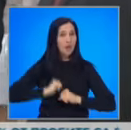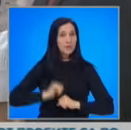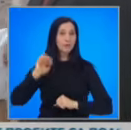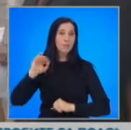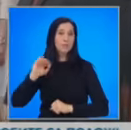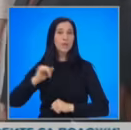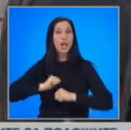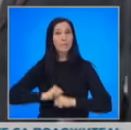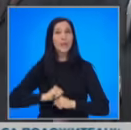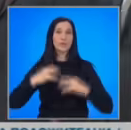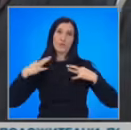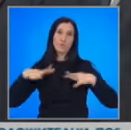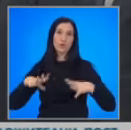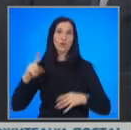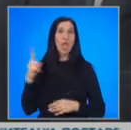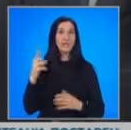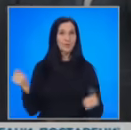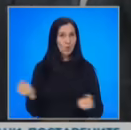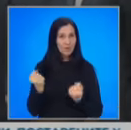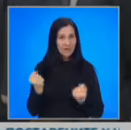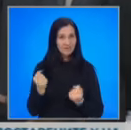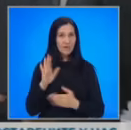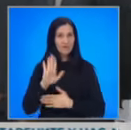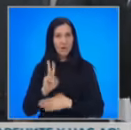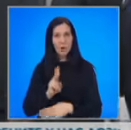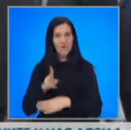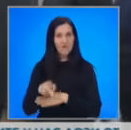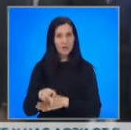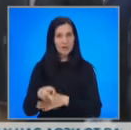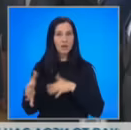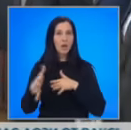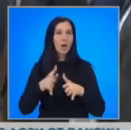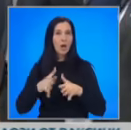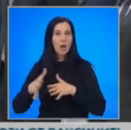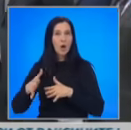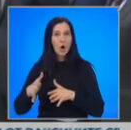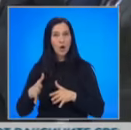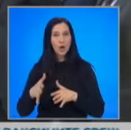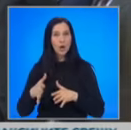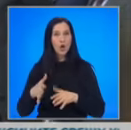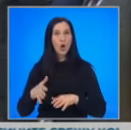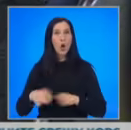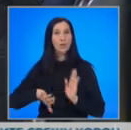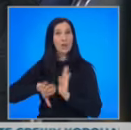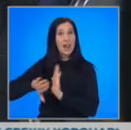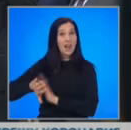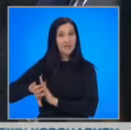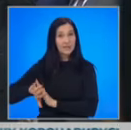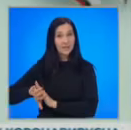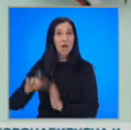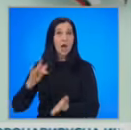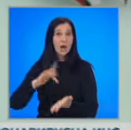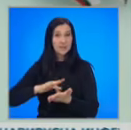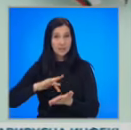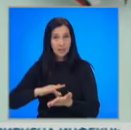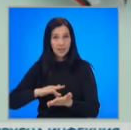на демократичното единодействие. В него влизат хора от левицата,